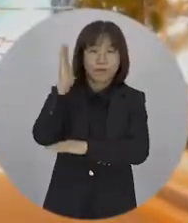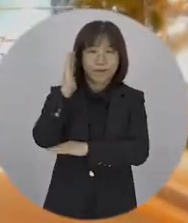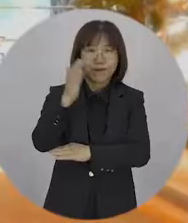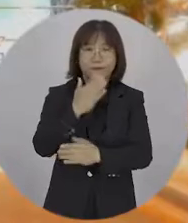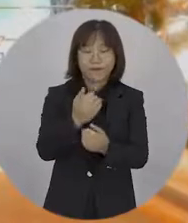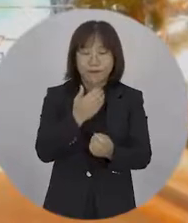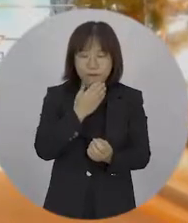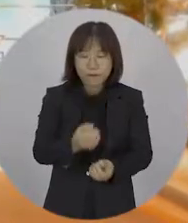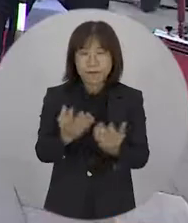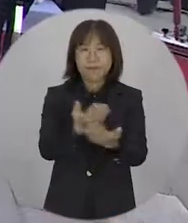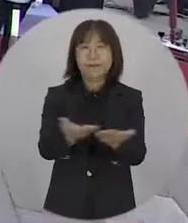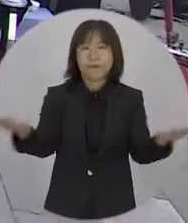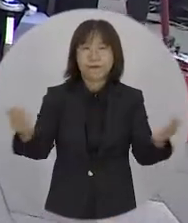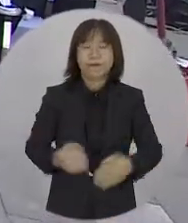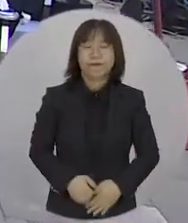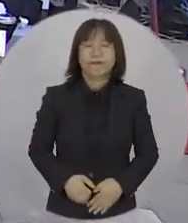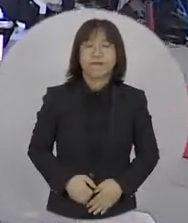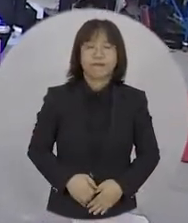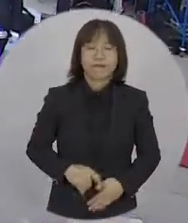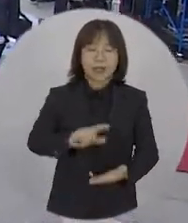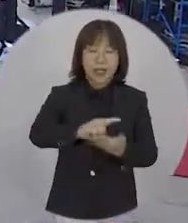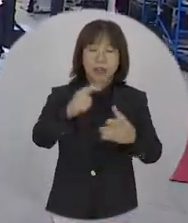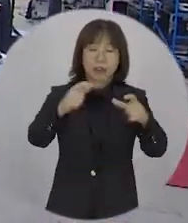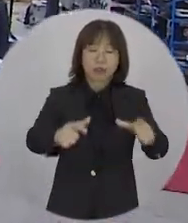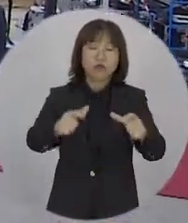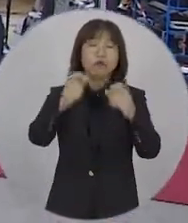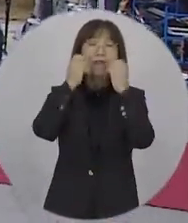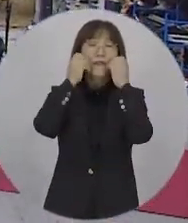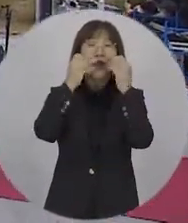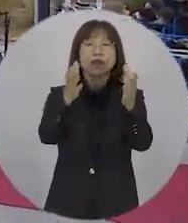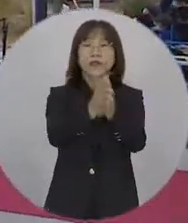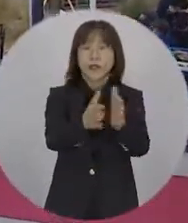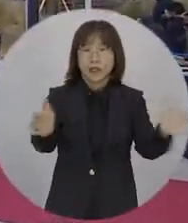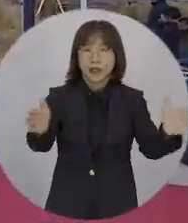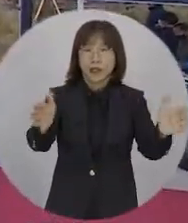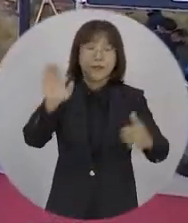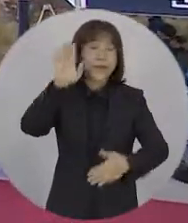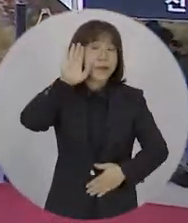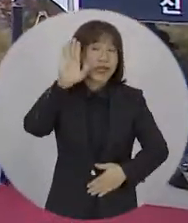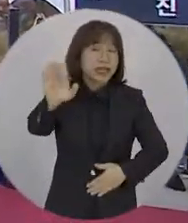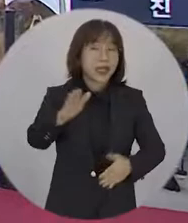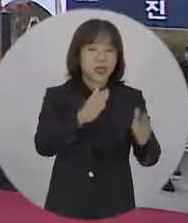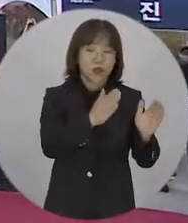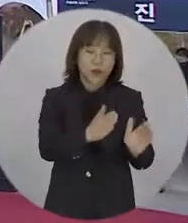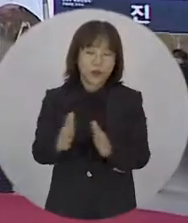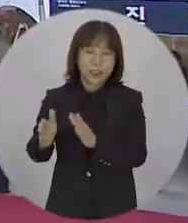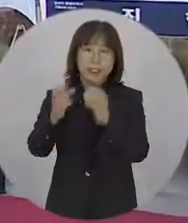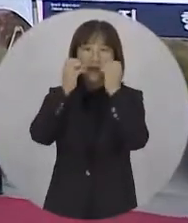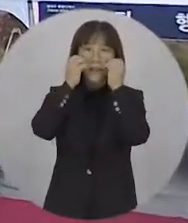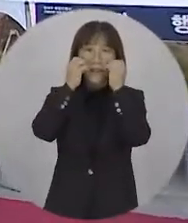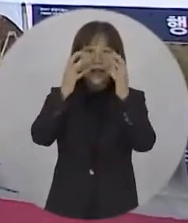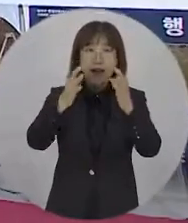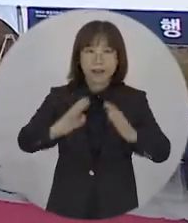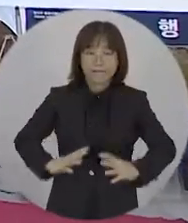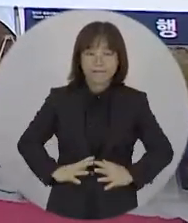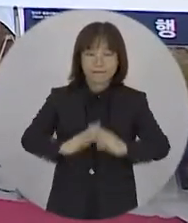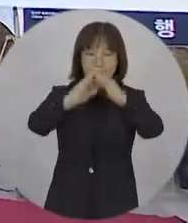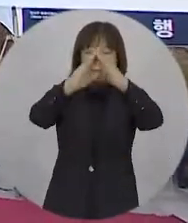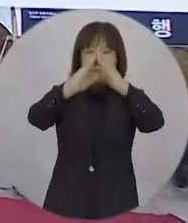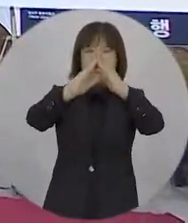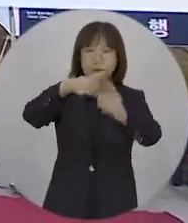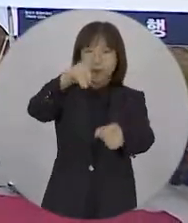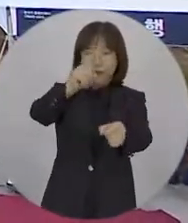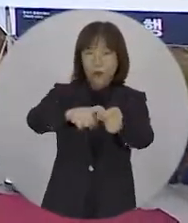진행됐습니다. 선포식에는 강서구 새로운 50년의 시작, 강서의 미래를 준비하는 신청사라는 목표와